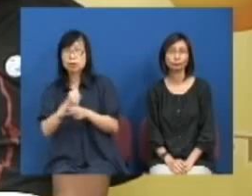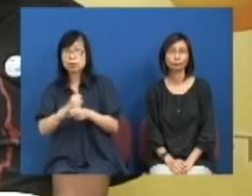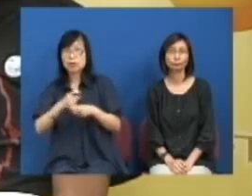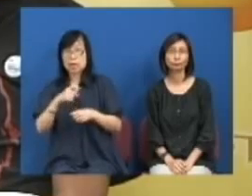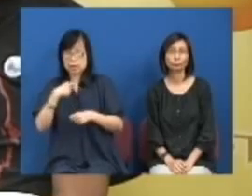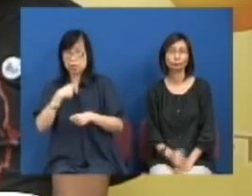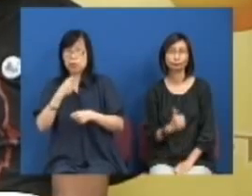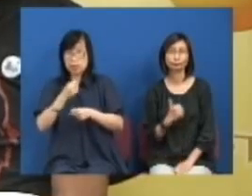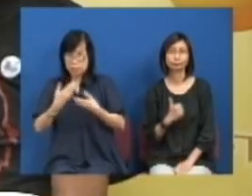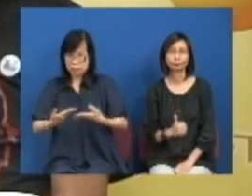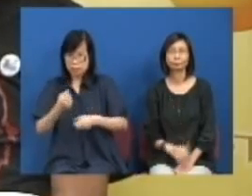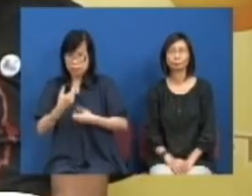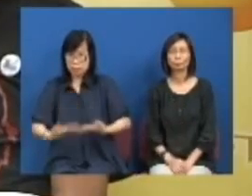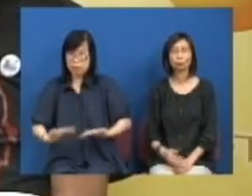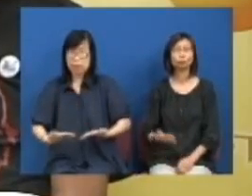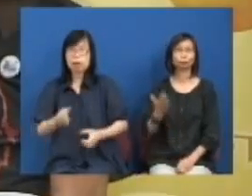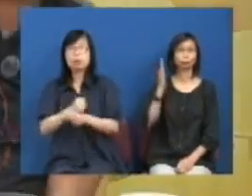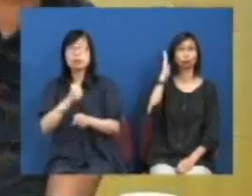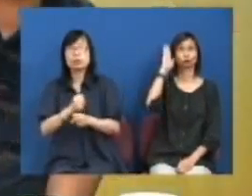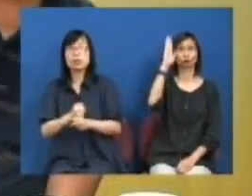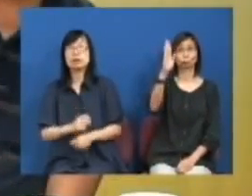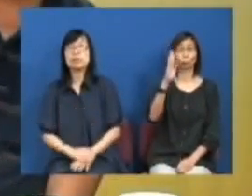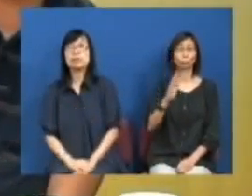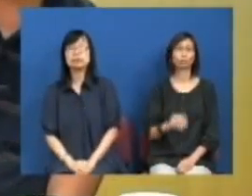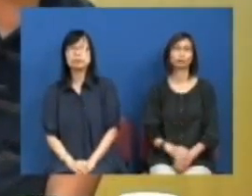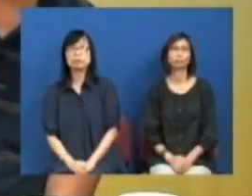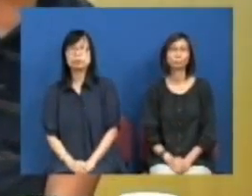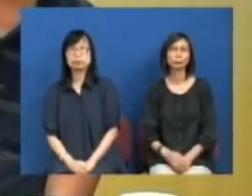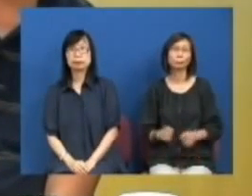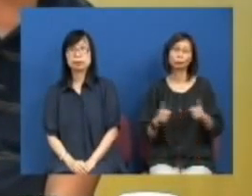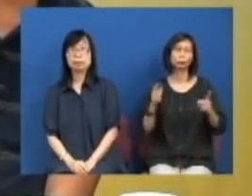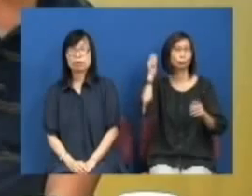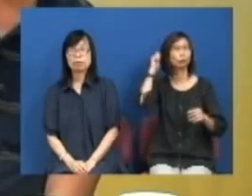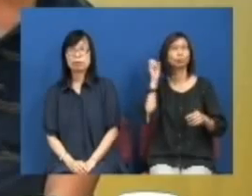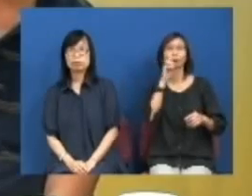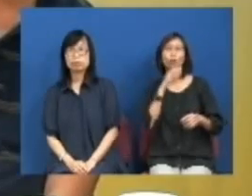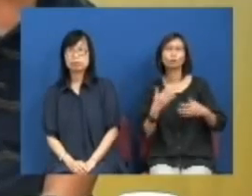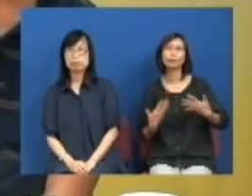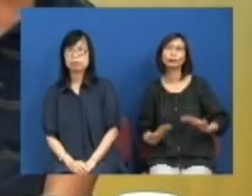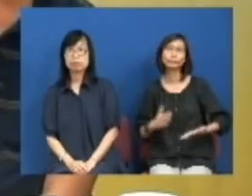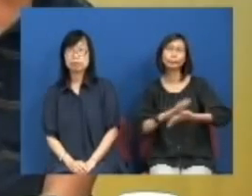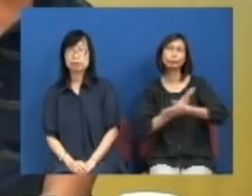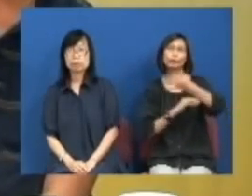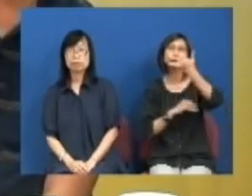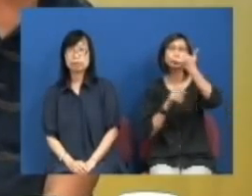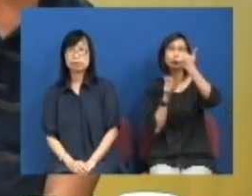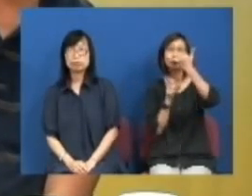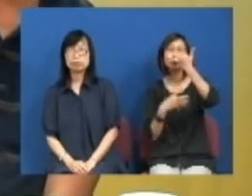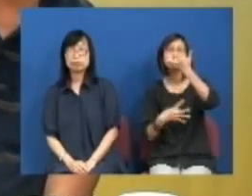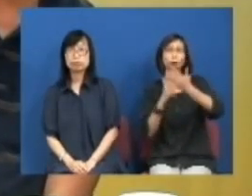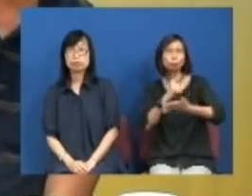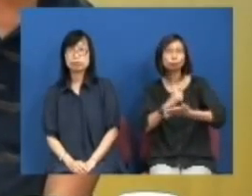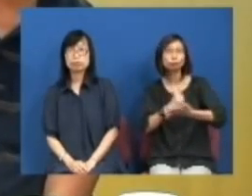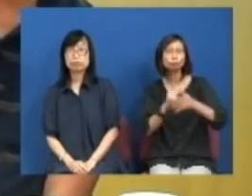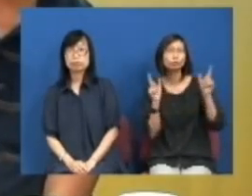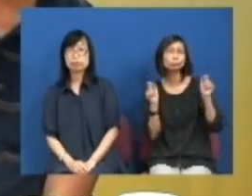家做嘢， 或者甚至將來。咁同埋啱首先陳寶講過，就係話如果你話今年六四最主要意義就係話，其實啱